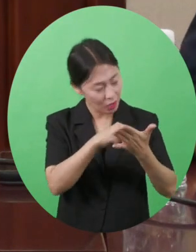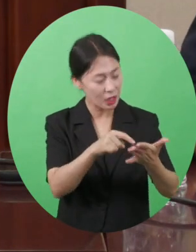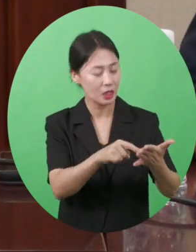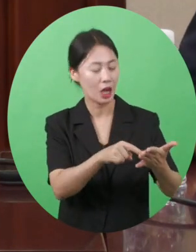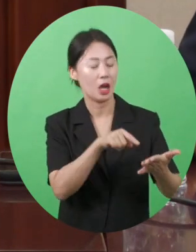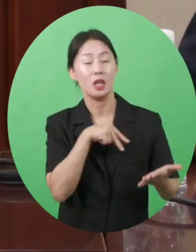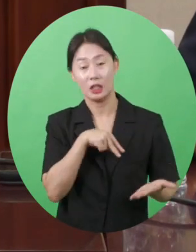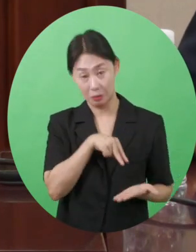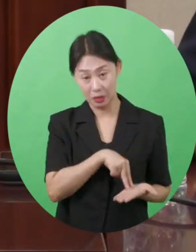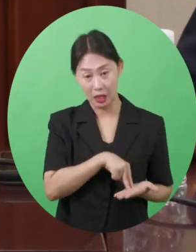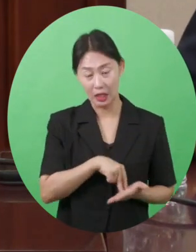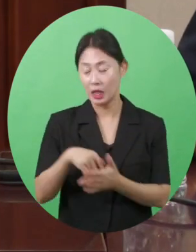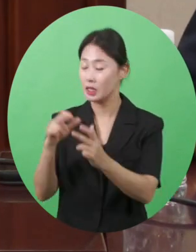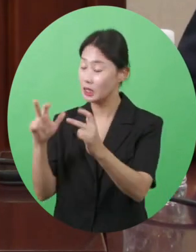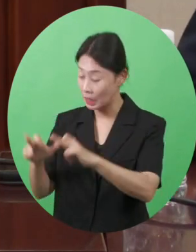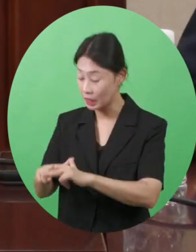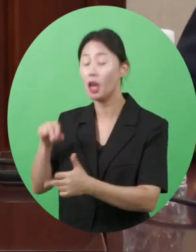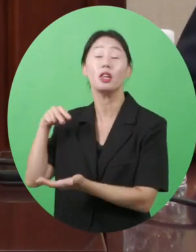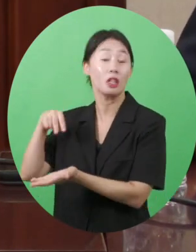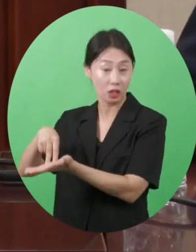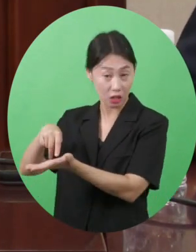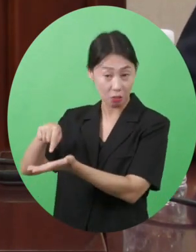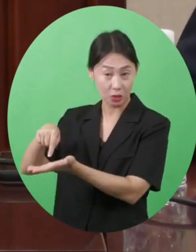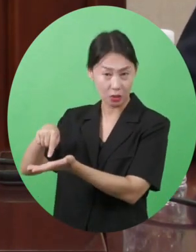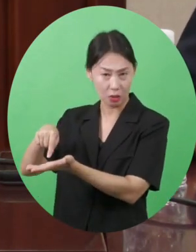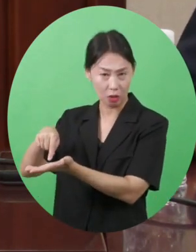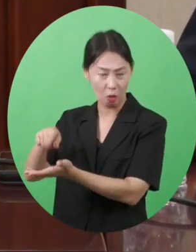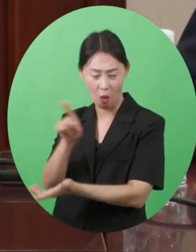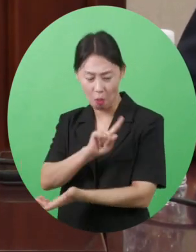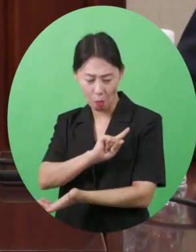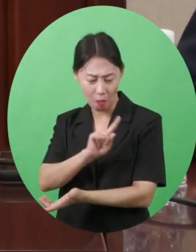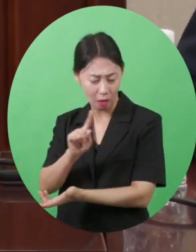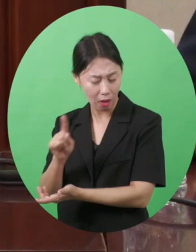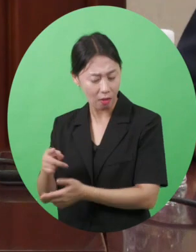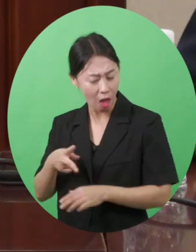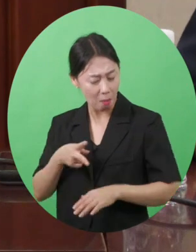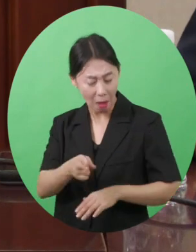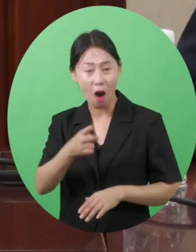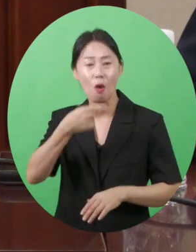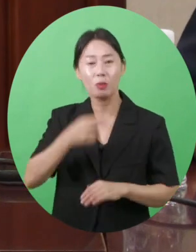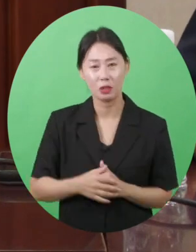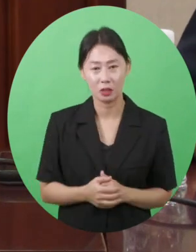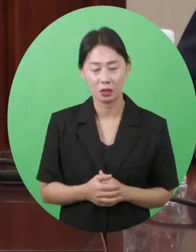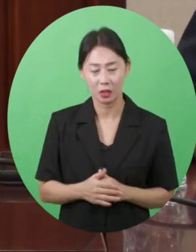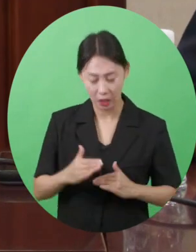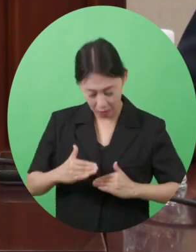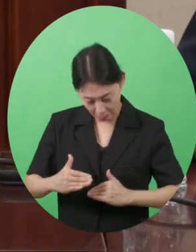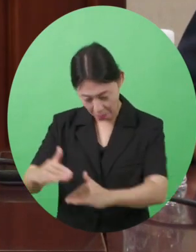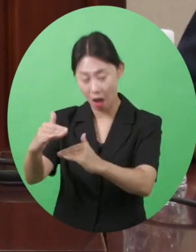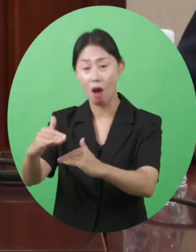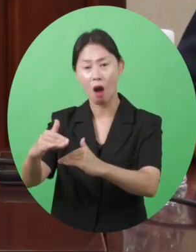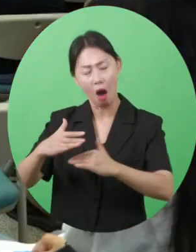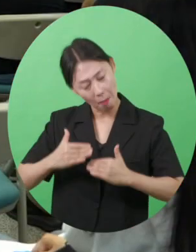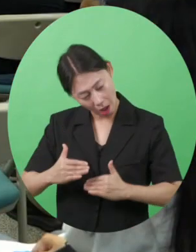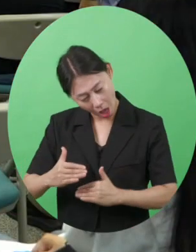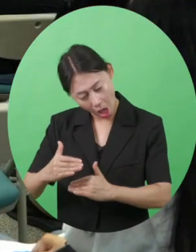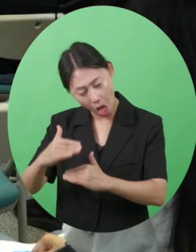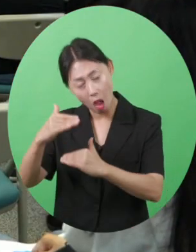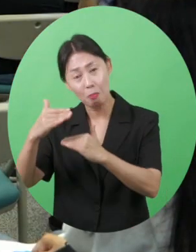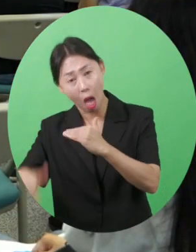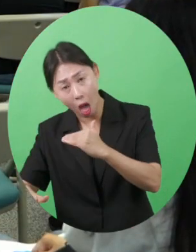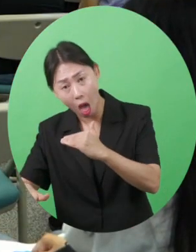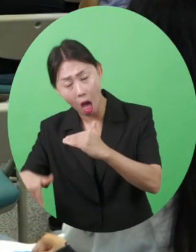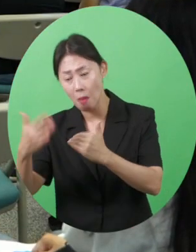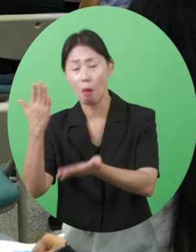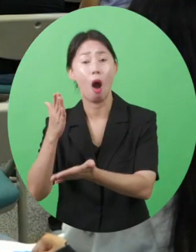관점에서 그리고 장애 당사자 관점에서 뭔가 단절되지 않고 지속성이 담보되는 지원, 그리고